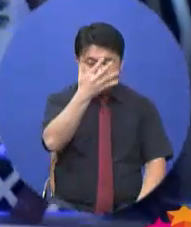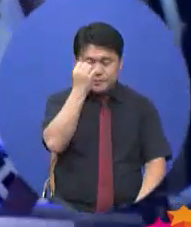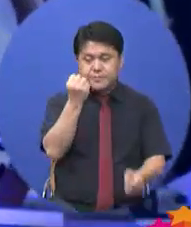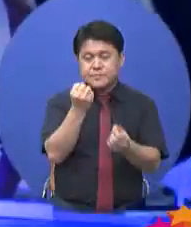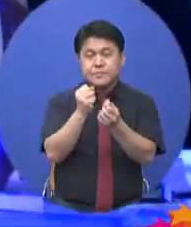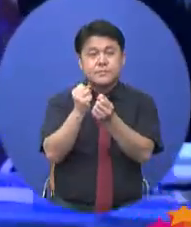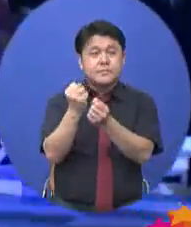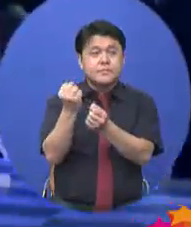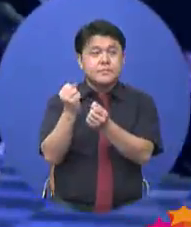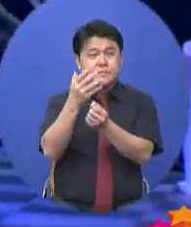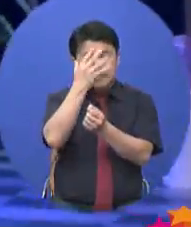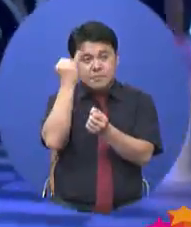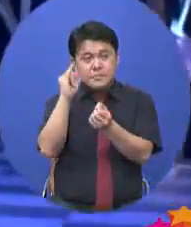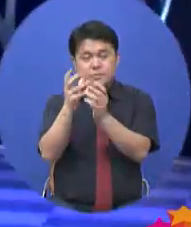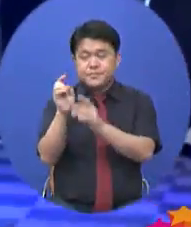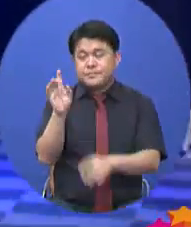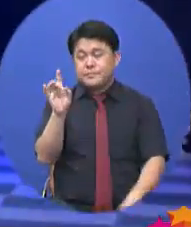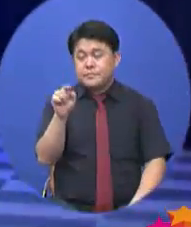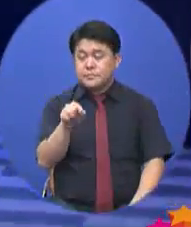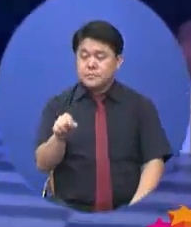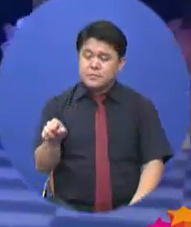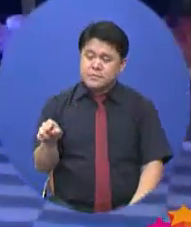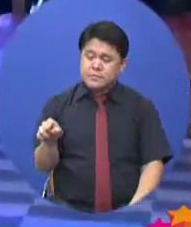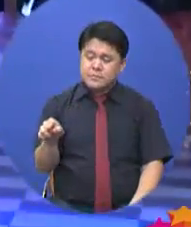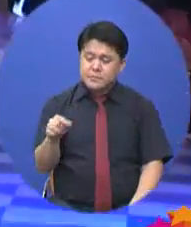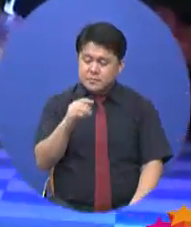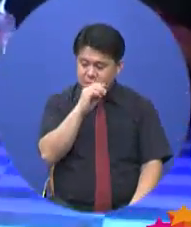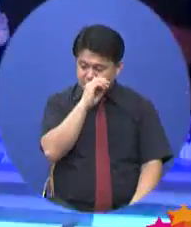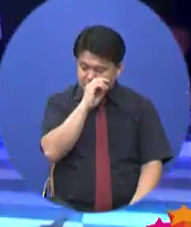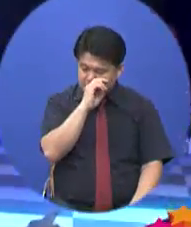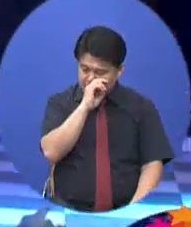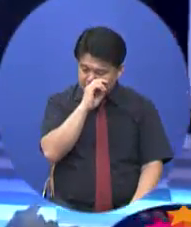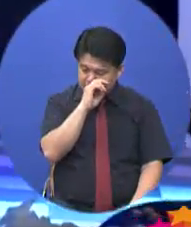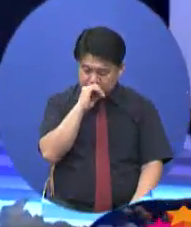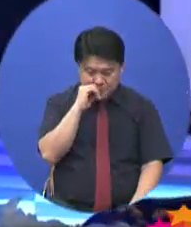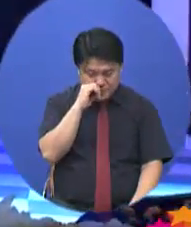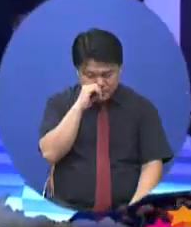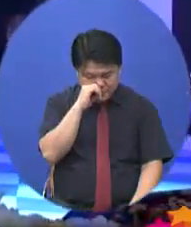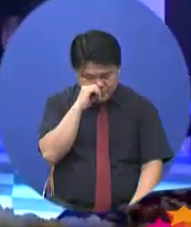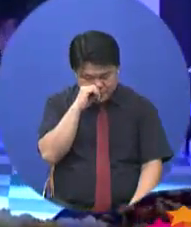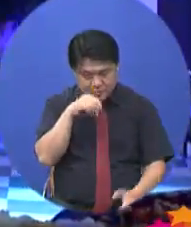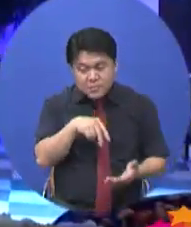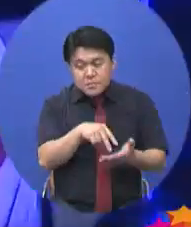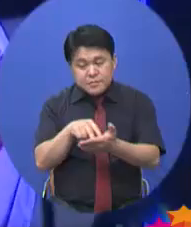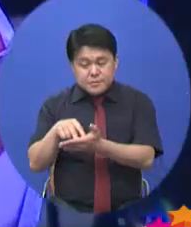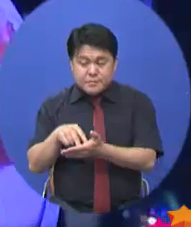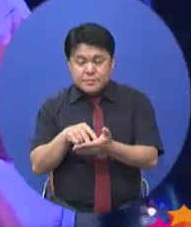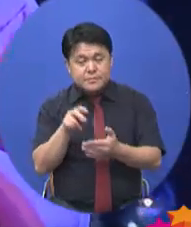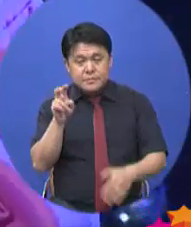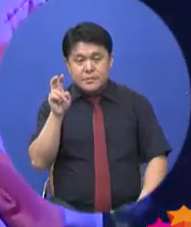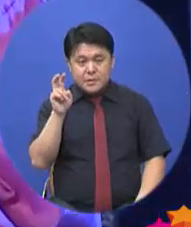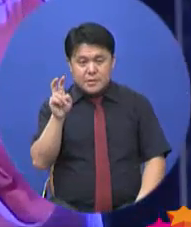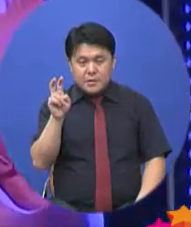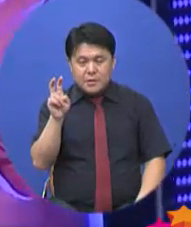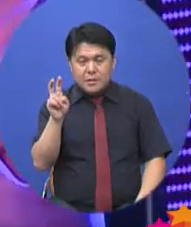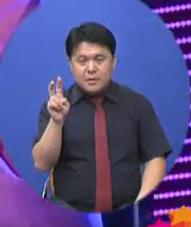외로운 할미꽃